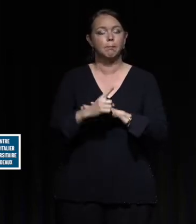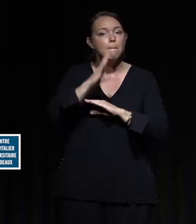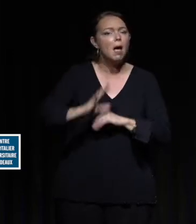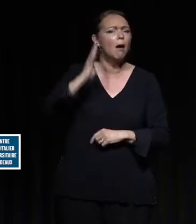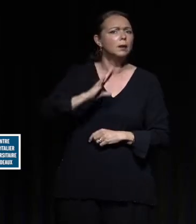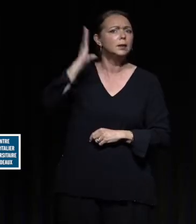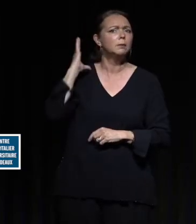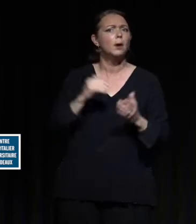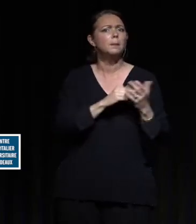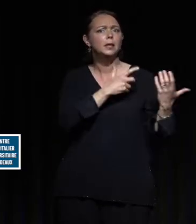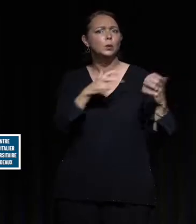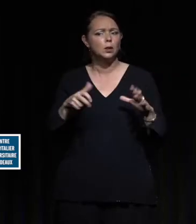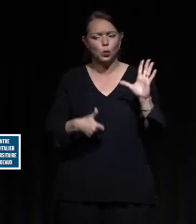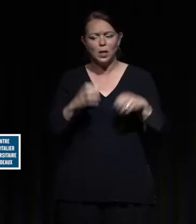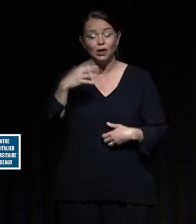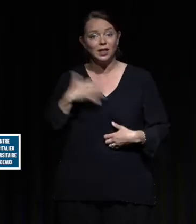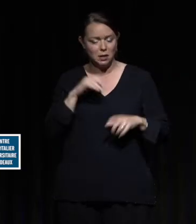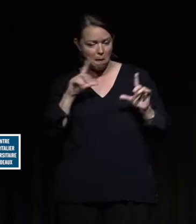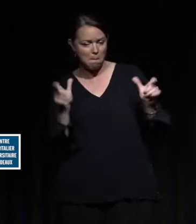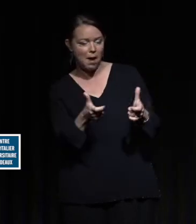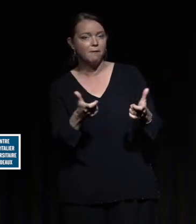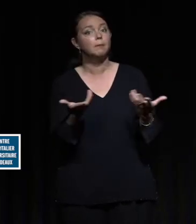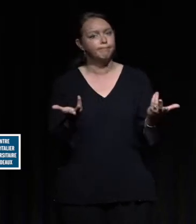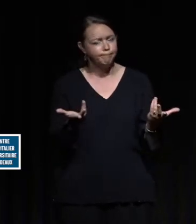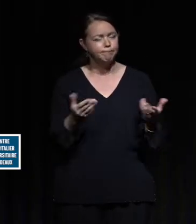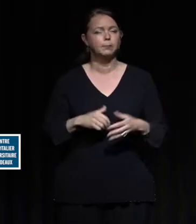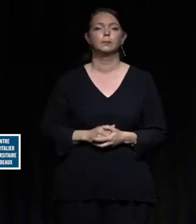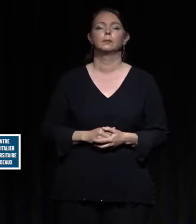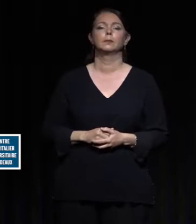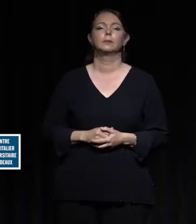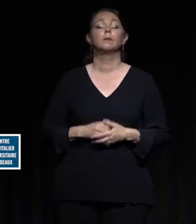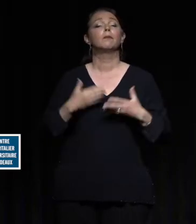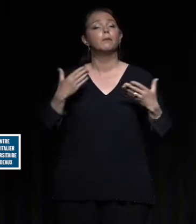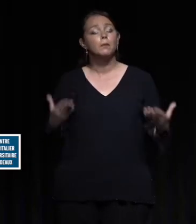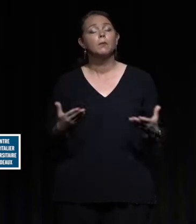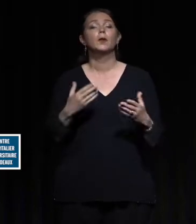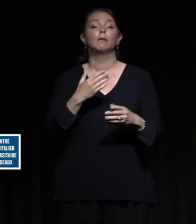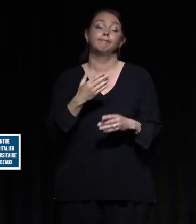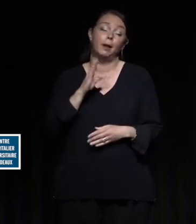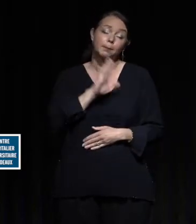en 1860. Alors, dans le vocabulaire médical, on a plusieurs